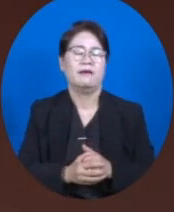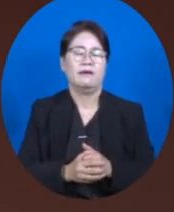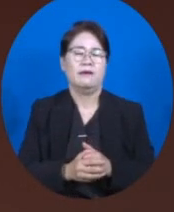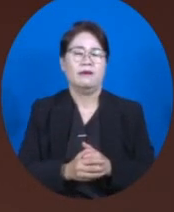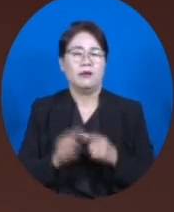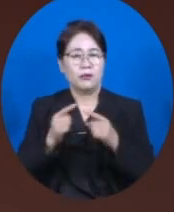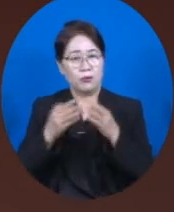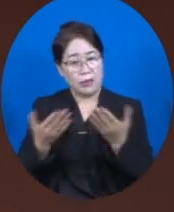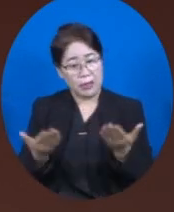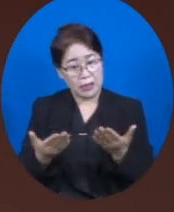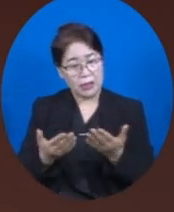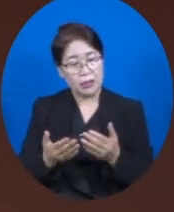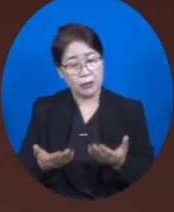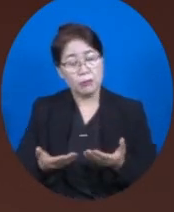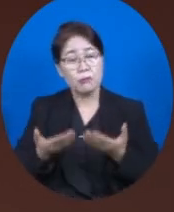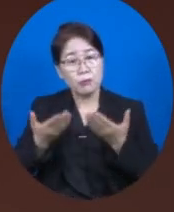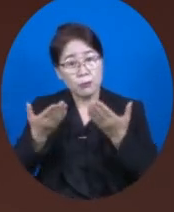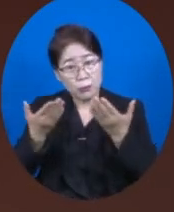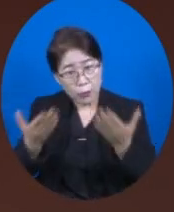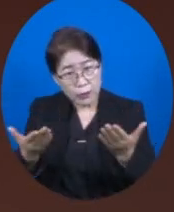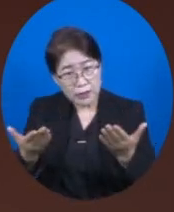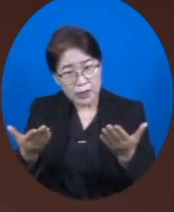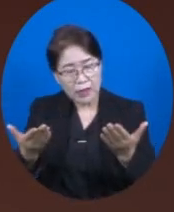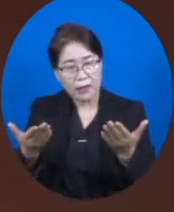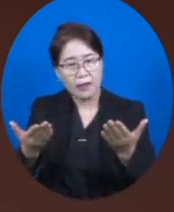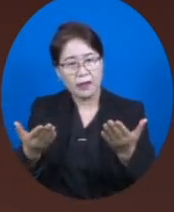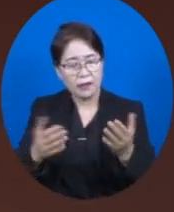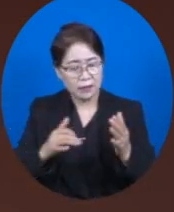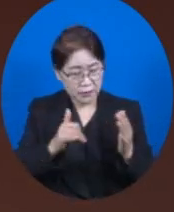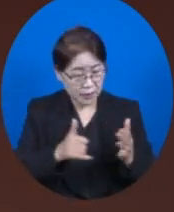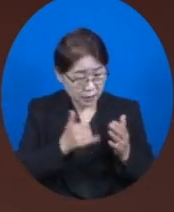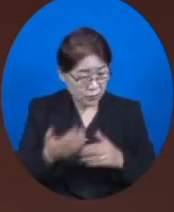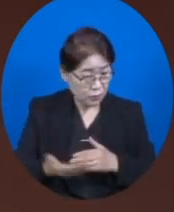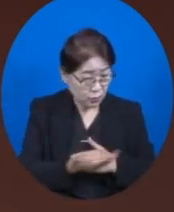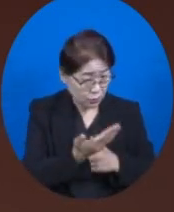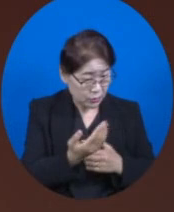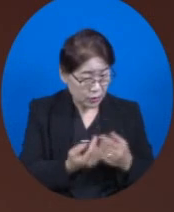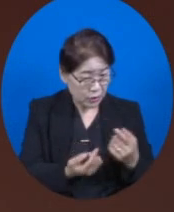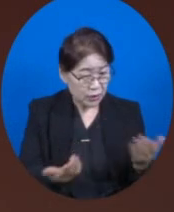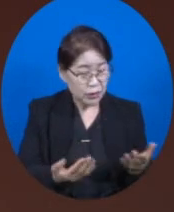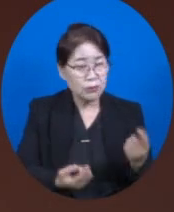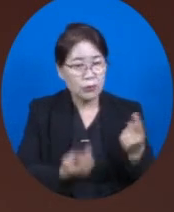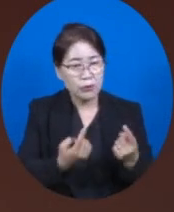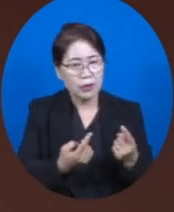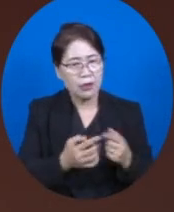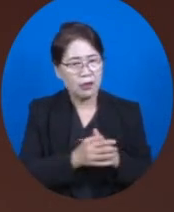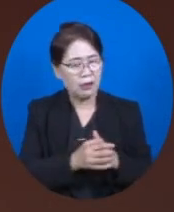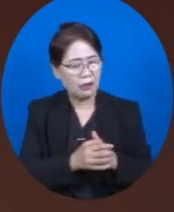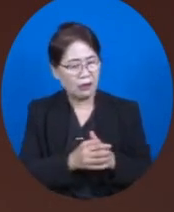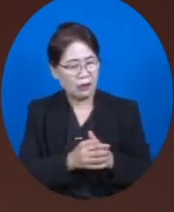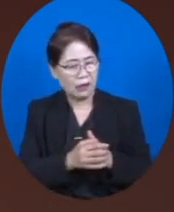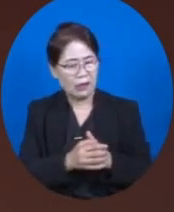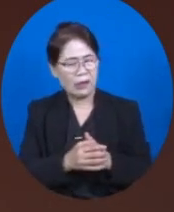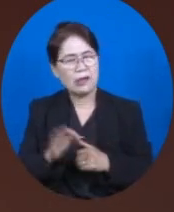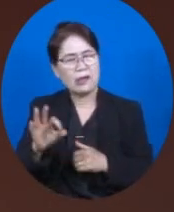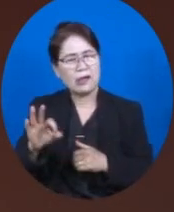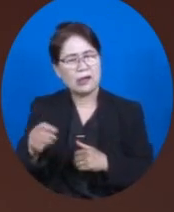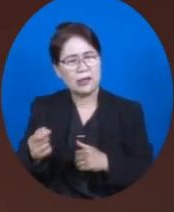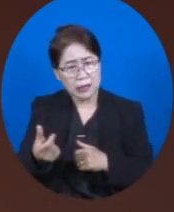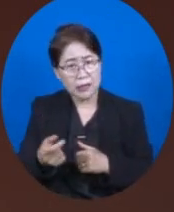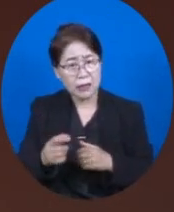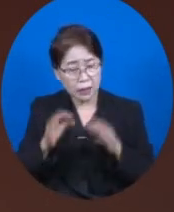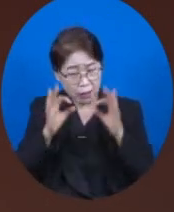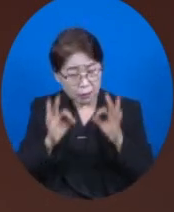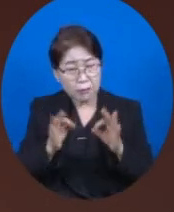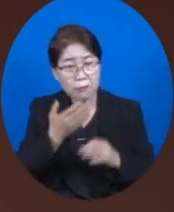여러분 교회에서 하는 일에 봉사가 세상에서 여러분이 하는 일보다 별 볼 일 없는 것처럼 보입니까